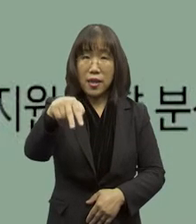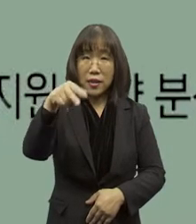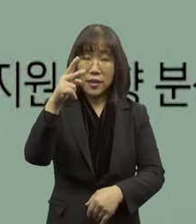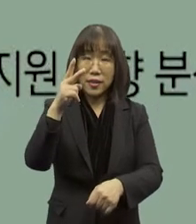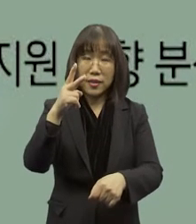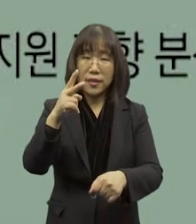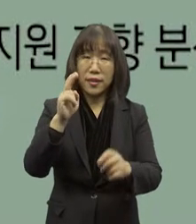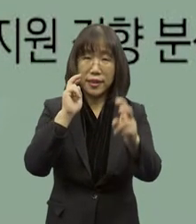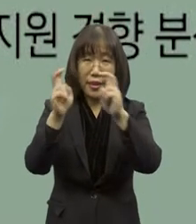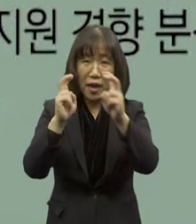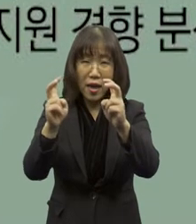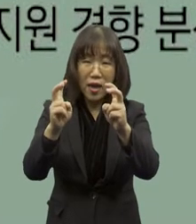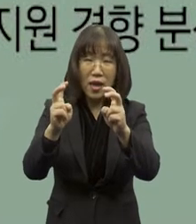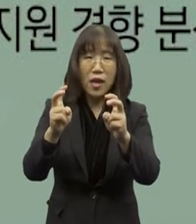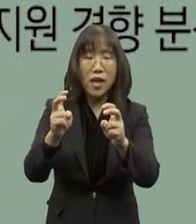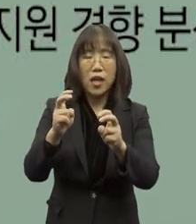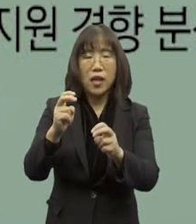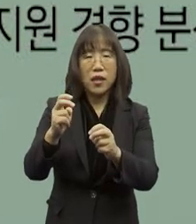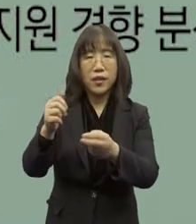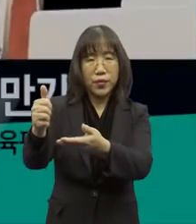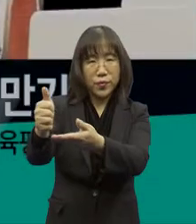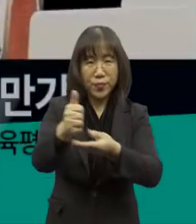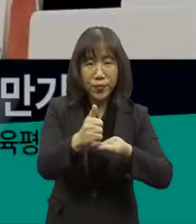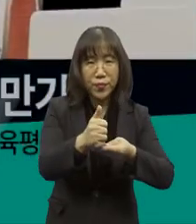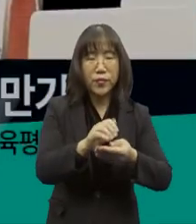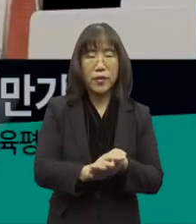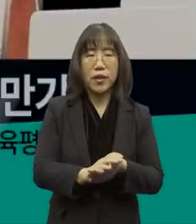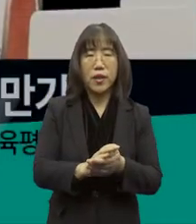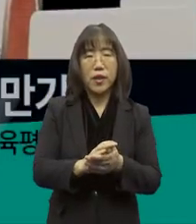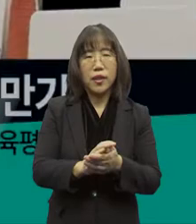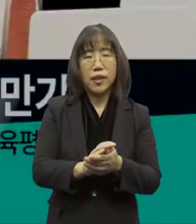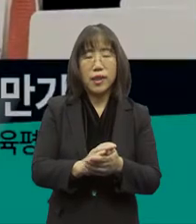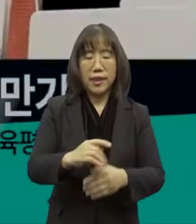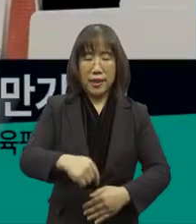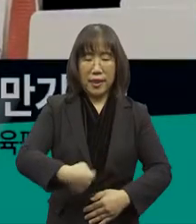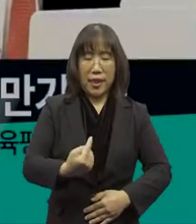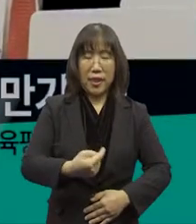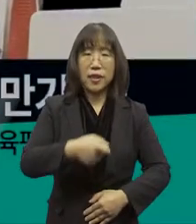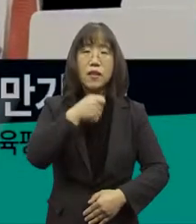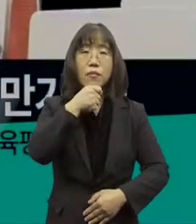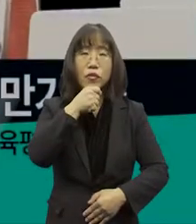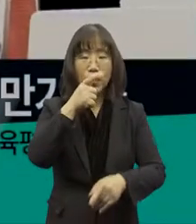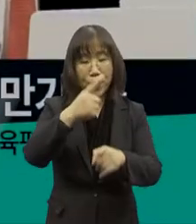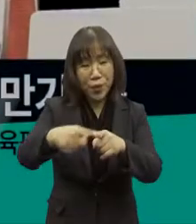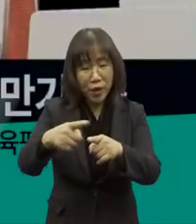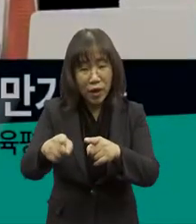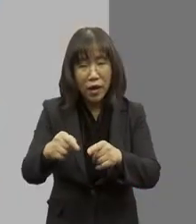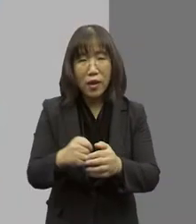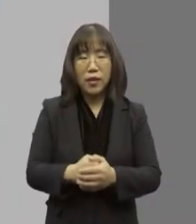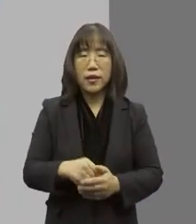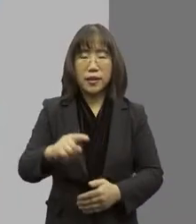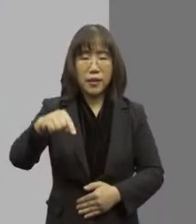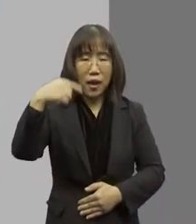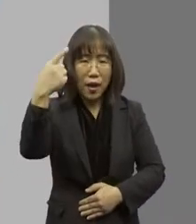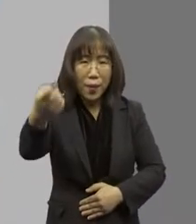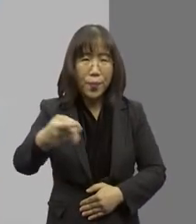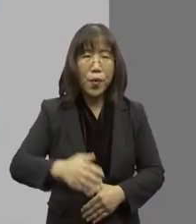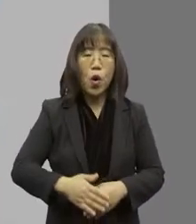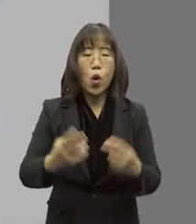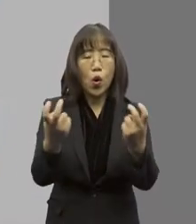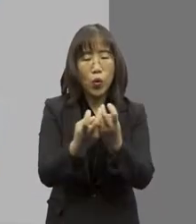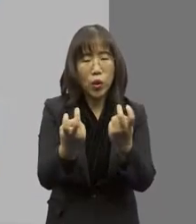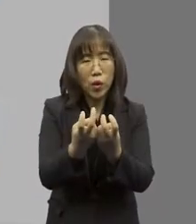입시 전략소장이 강사로 나와 가채점 성적 분석을 통해 2021학년도 정시 특징과 지원